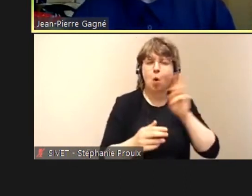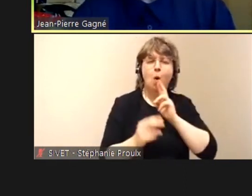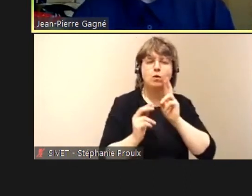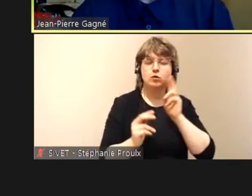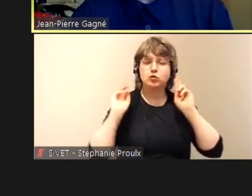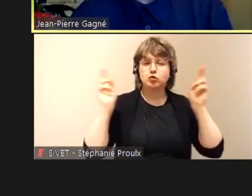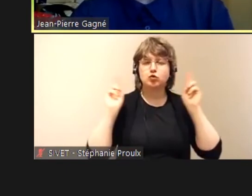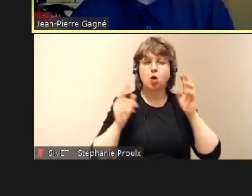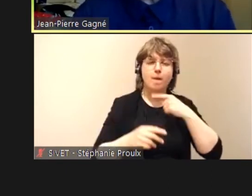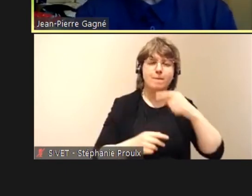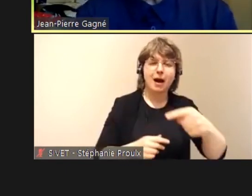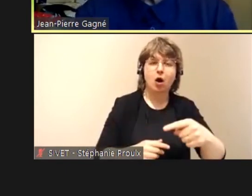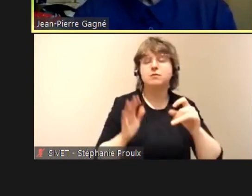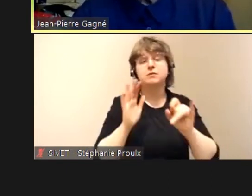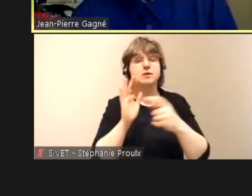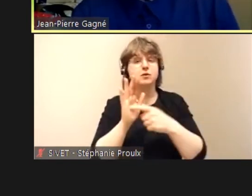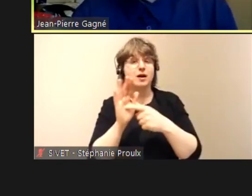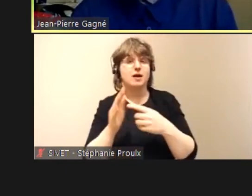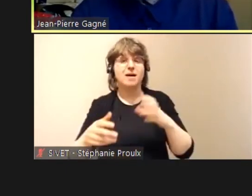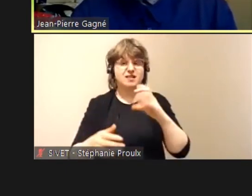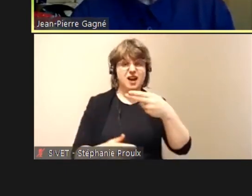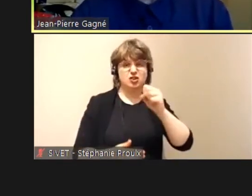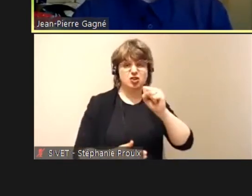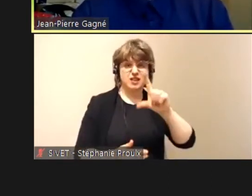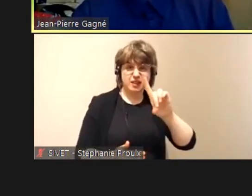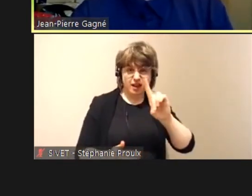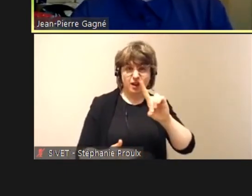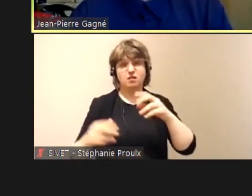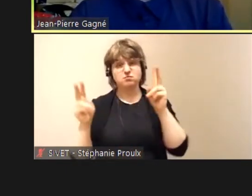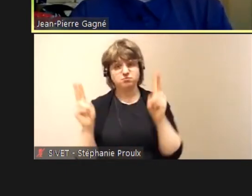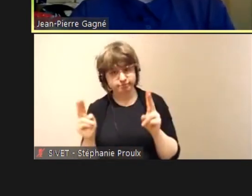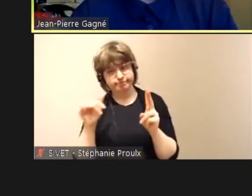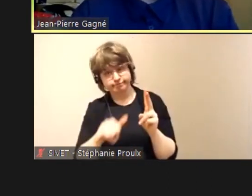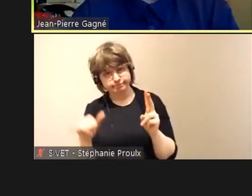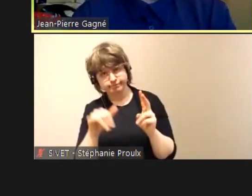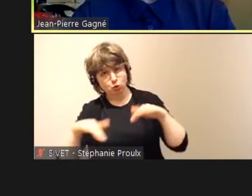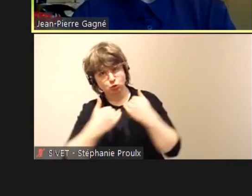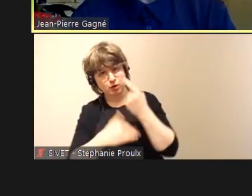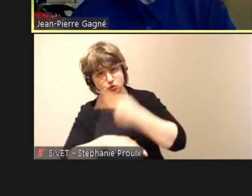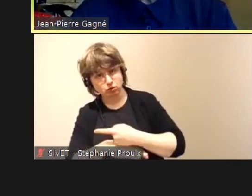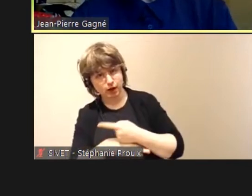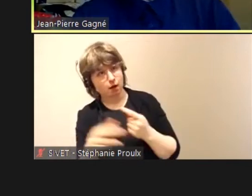toute la journée, sont dans un CHSLD, qui ont de la difficulté à entendre et que porter des aides auditives, pour eux, ce n'est pas pratique.